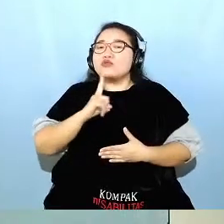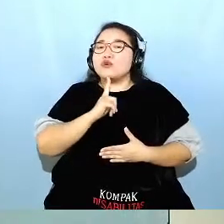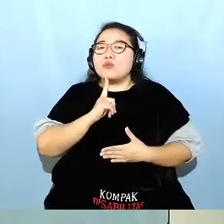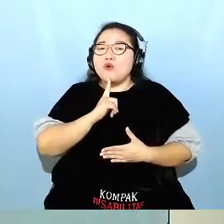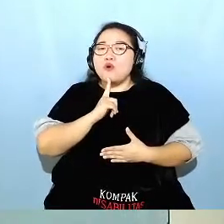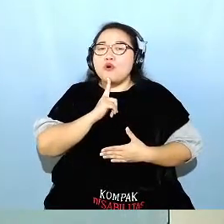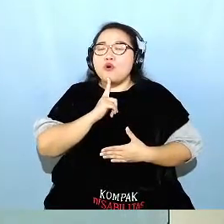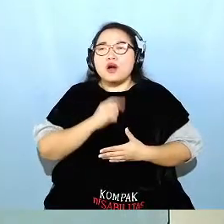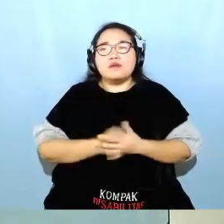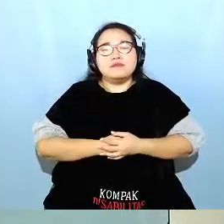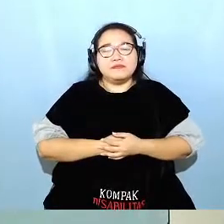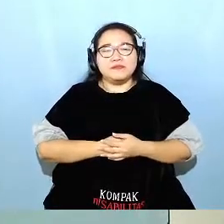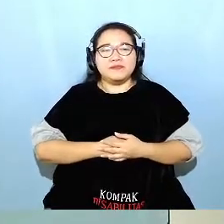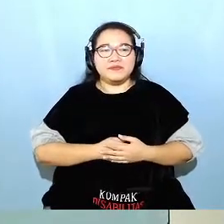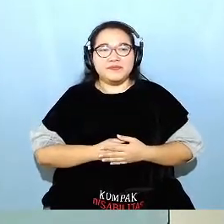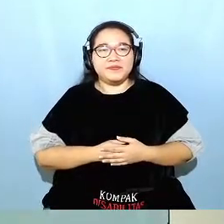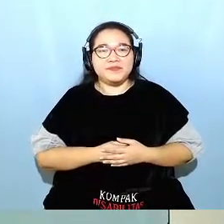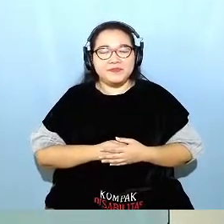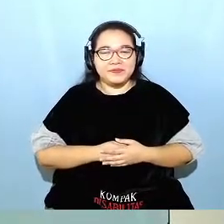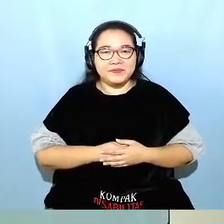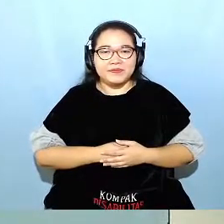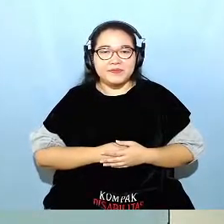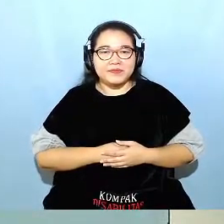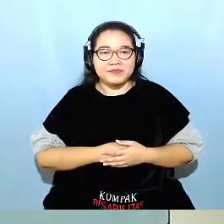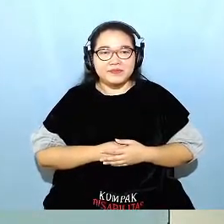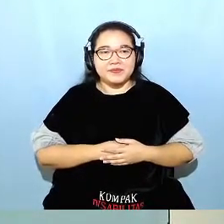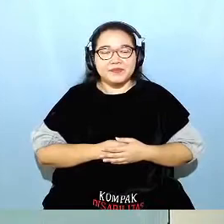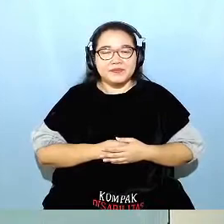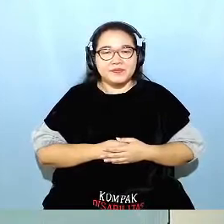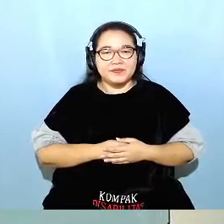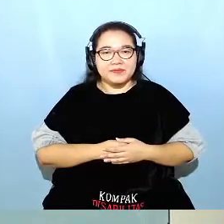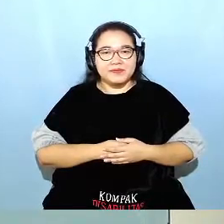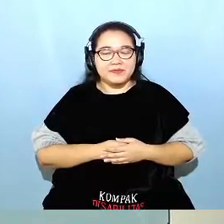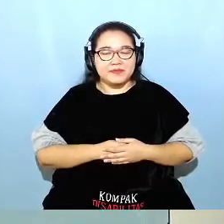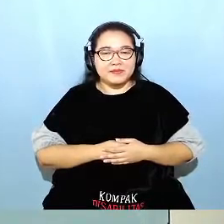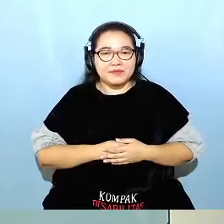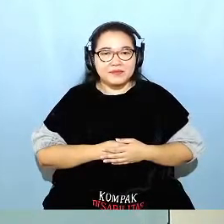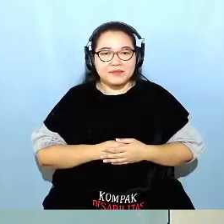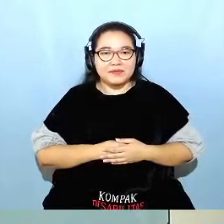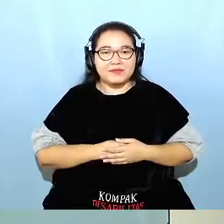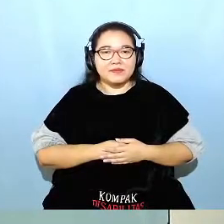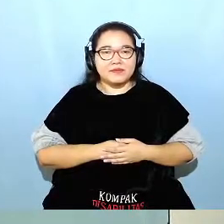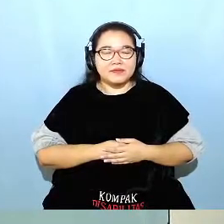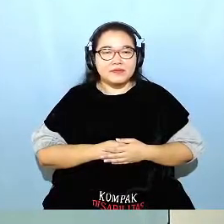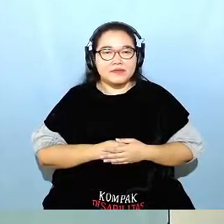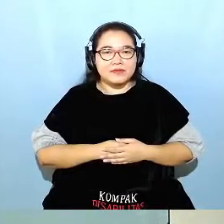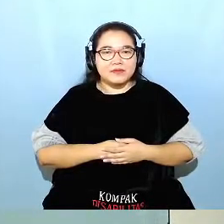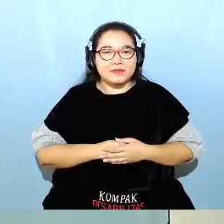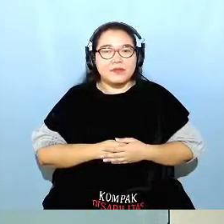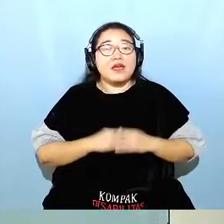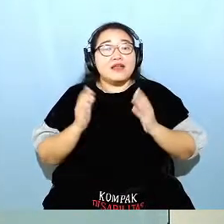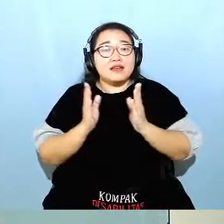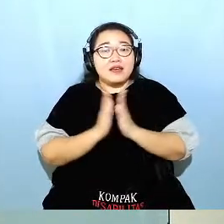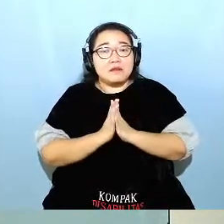semen. Ora dadi-dadi. Proyeknya kapan ini jadi? Dan memang akhirnya mereka menyerah.